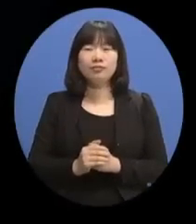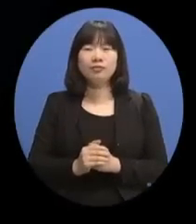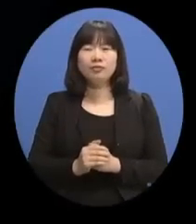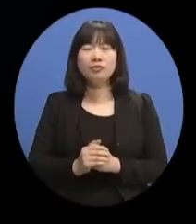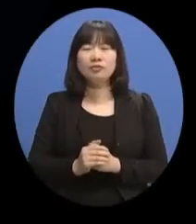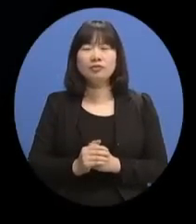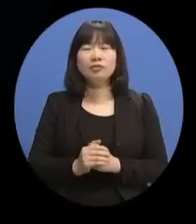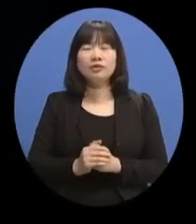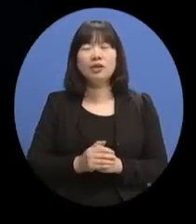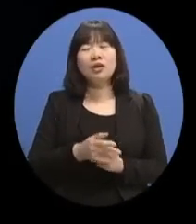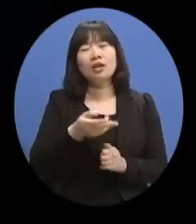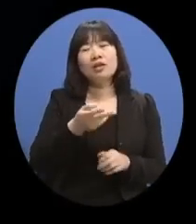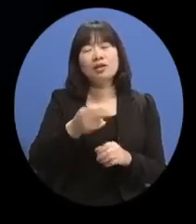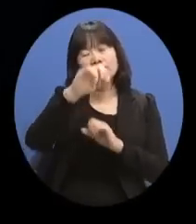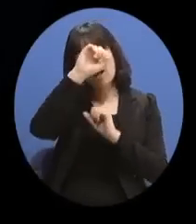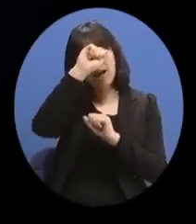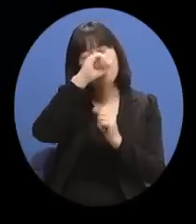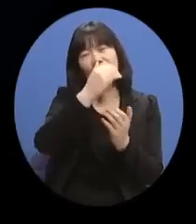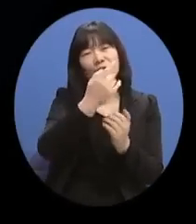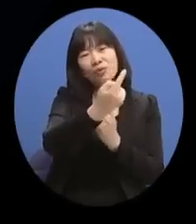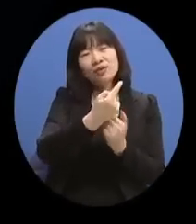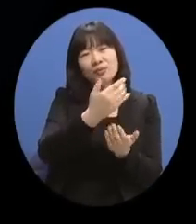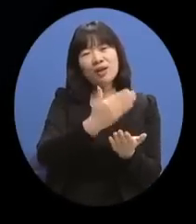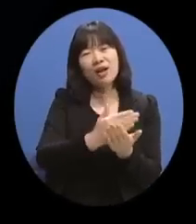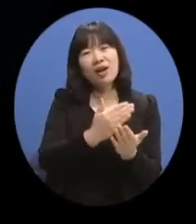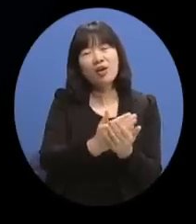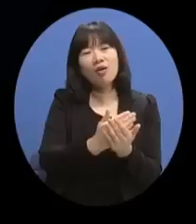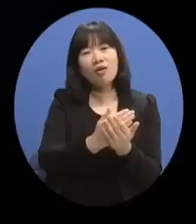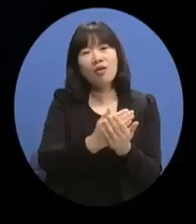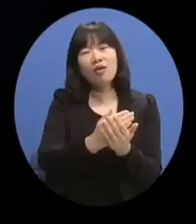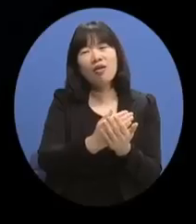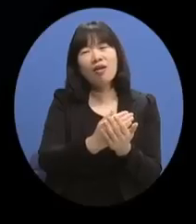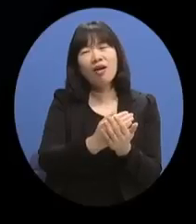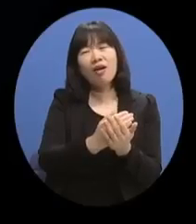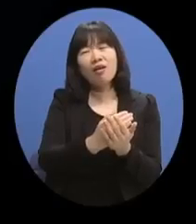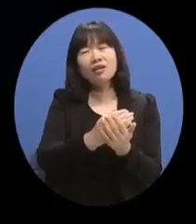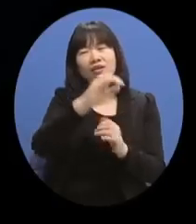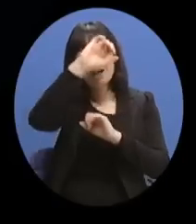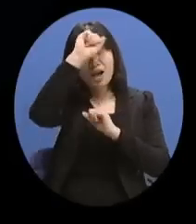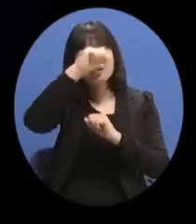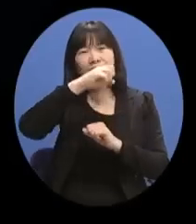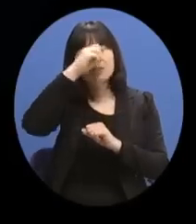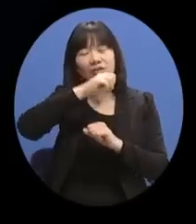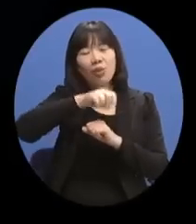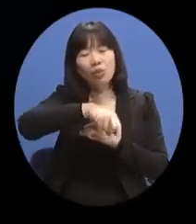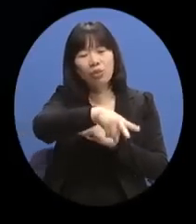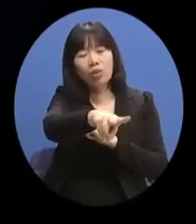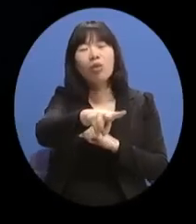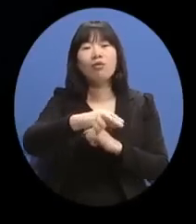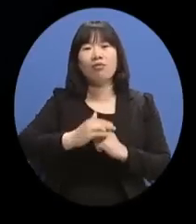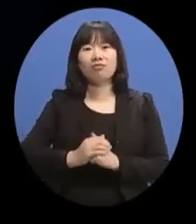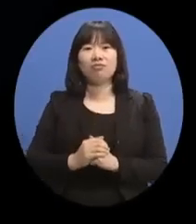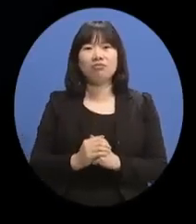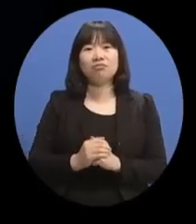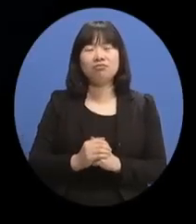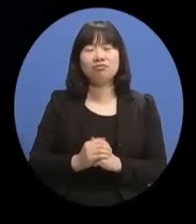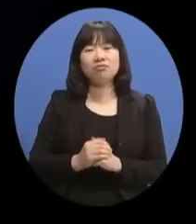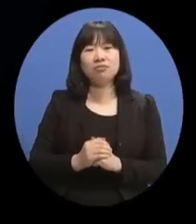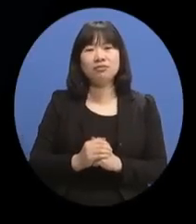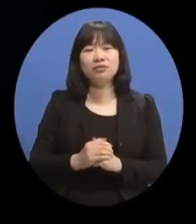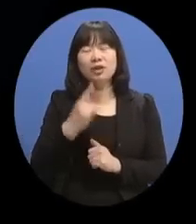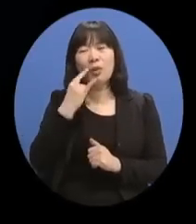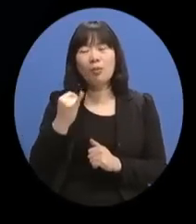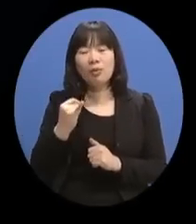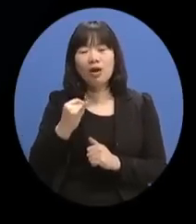다리는 오지 말아줘. 다리는 어디에 만져? 다리는 안 만져. 다리는 그냥 쭉 펴 이불 위에.